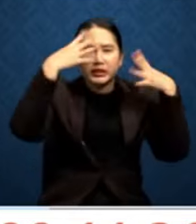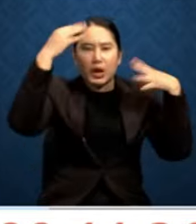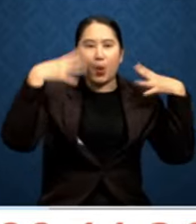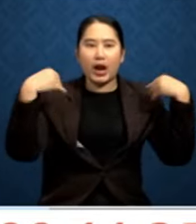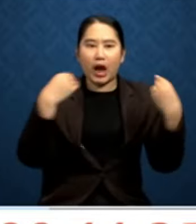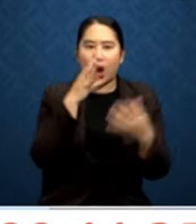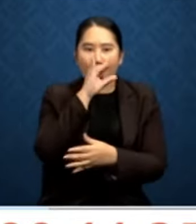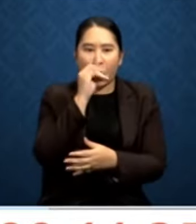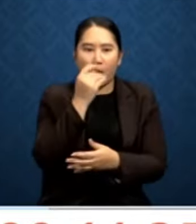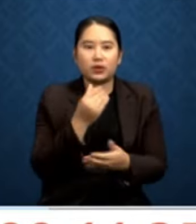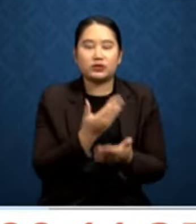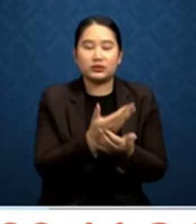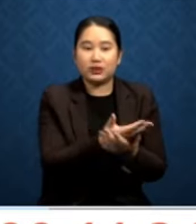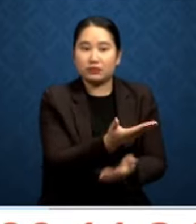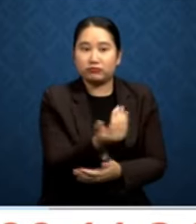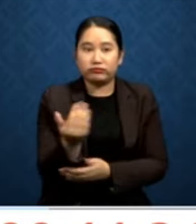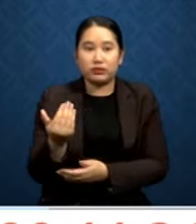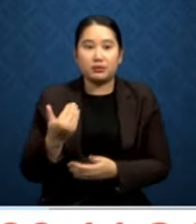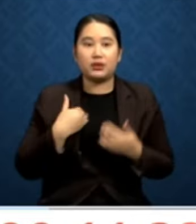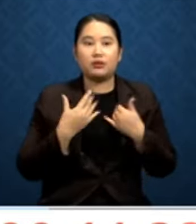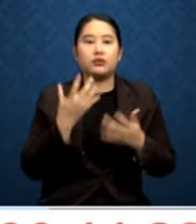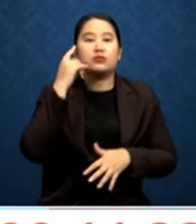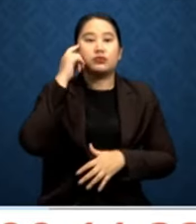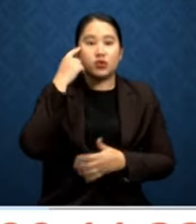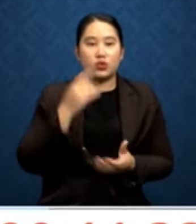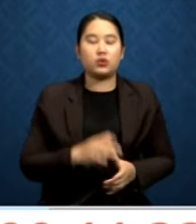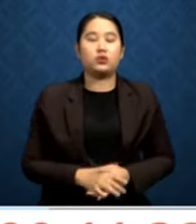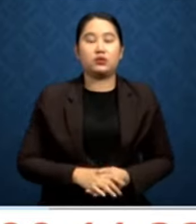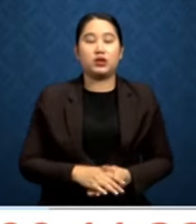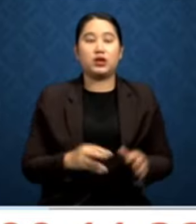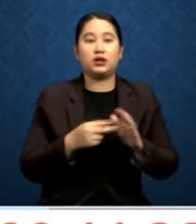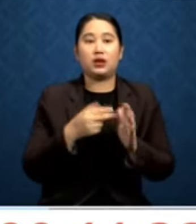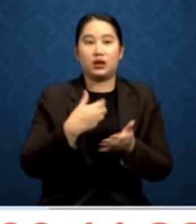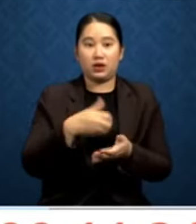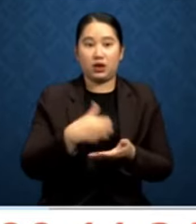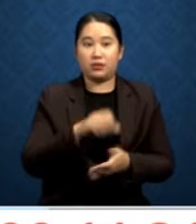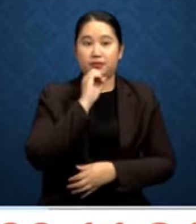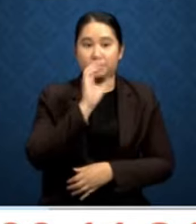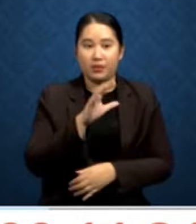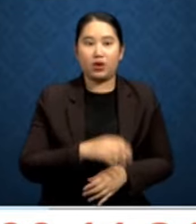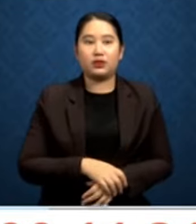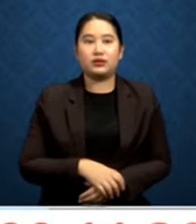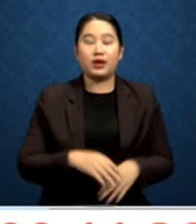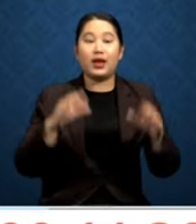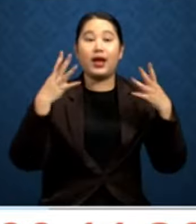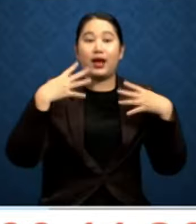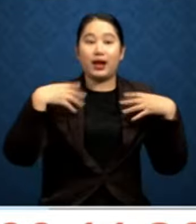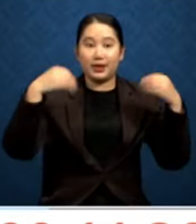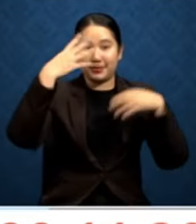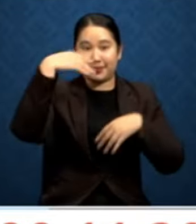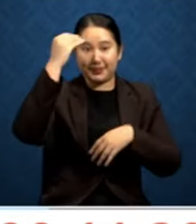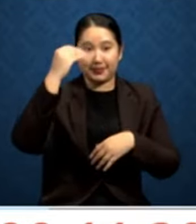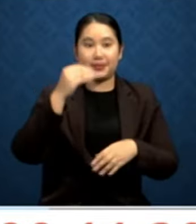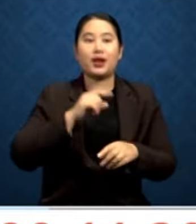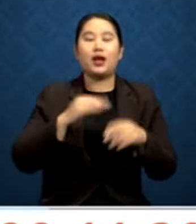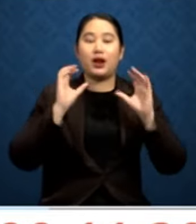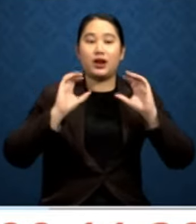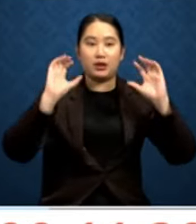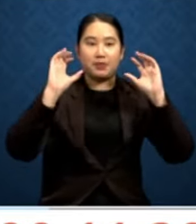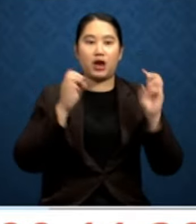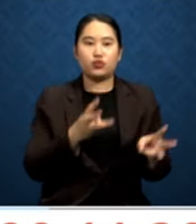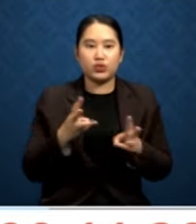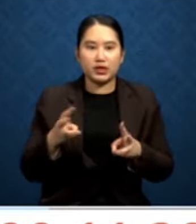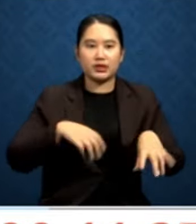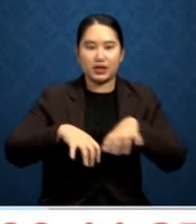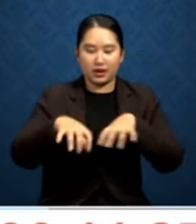หอเป่านะครับเทวดาต่ๆเหล่านี้เนี่ย ทางรัฐบาลมีวิธจะจัการ